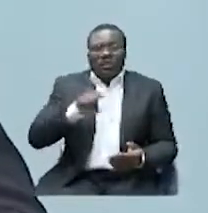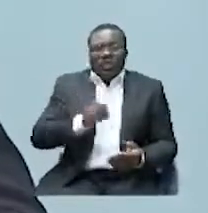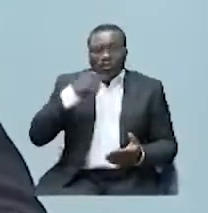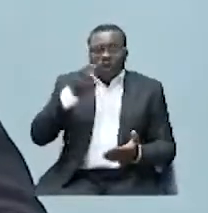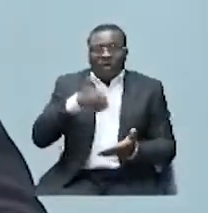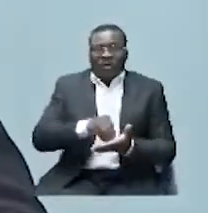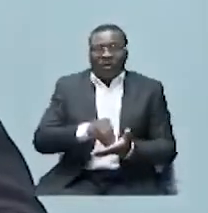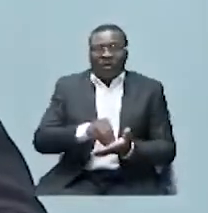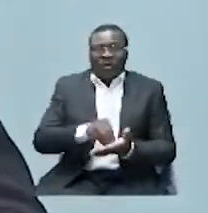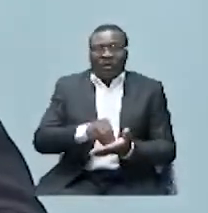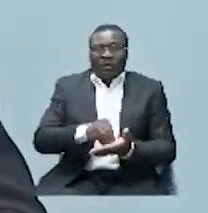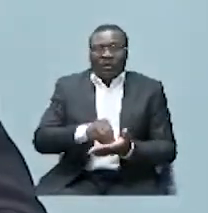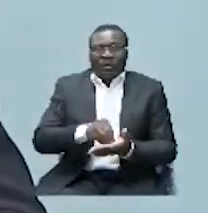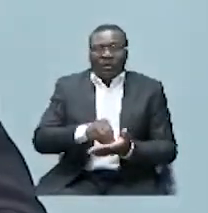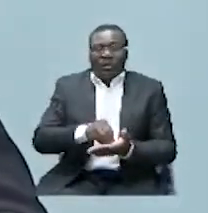répète,